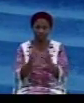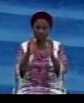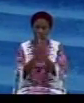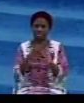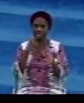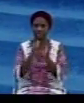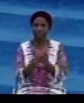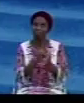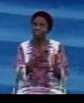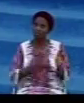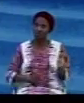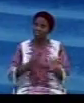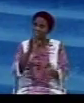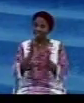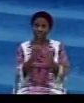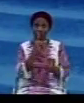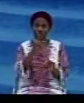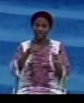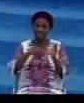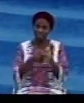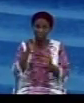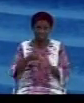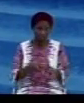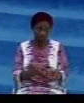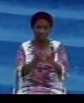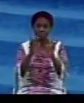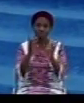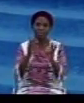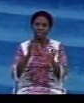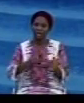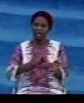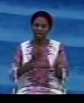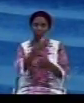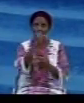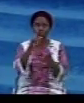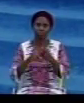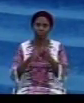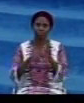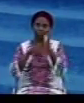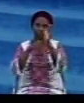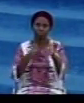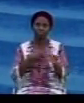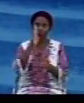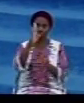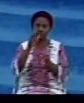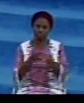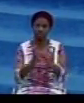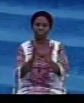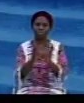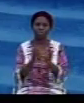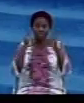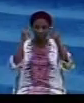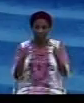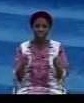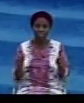ọpẹ ti mo ti n sin ọ mo fẹ ko fọna han mọ mi sẹ mo fẹ ko fọna rẹ han mi lẹsẹkẹsẹ nbi ti mo ti n